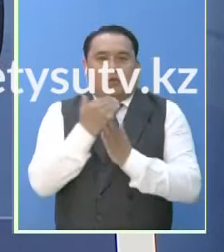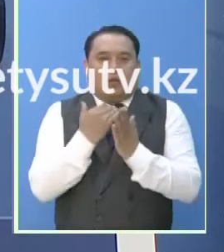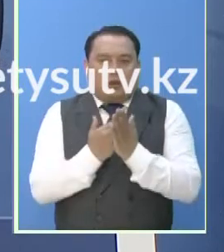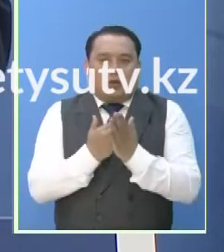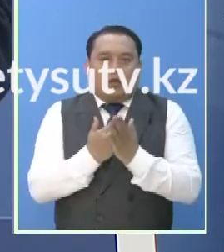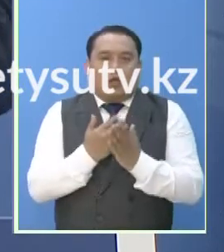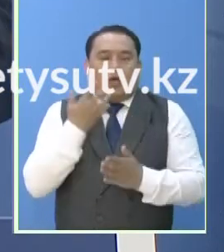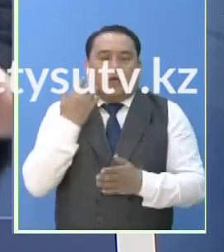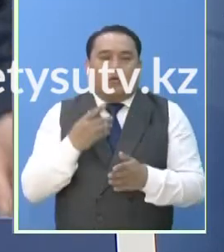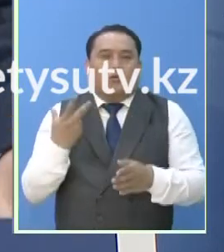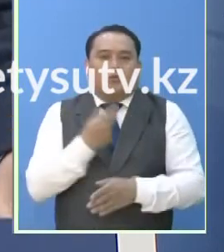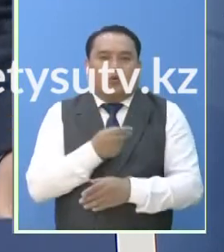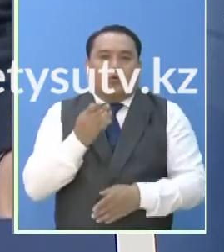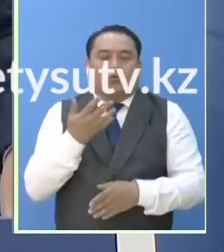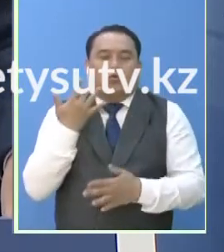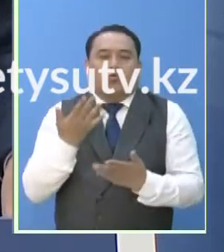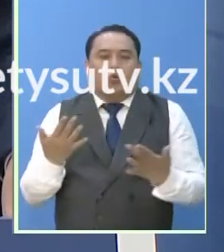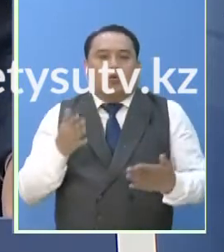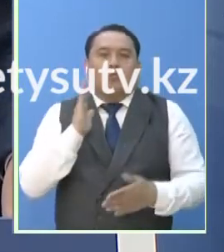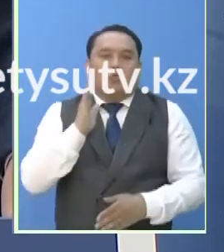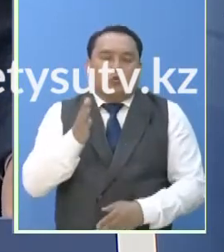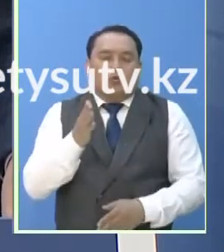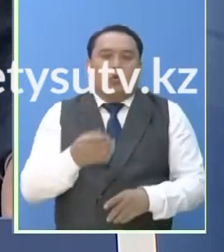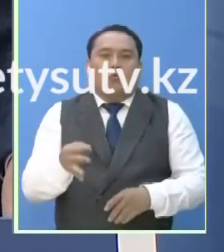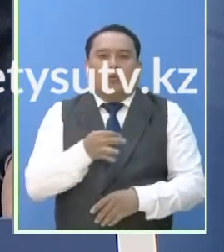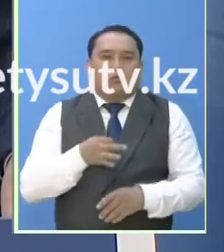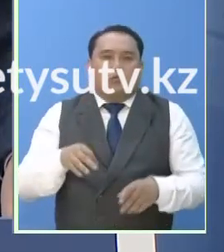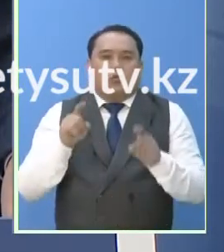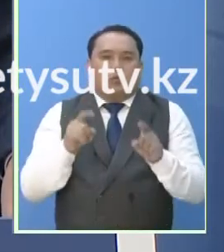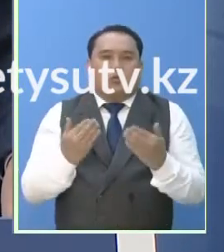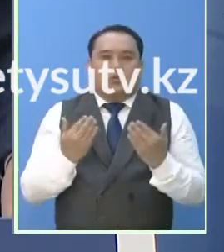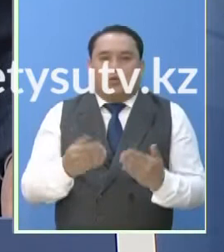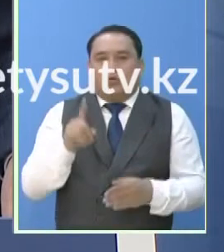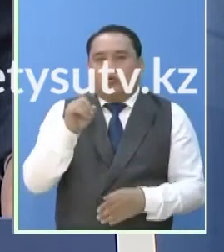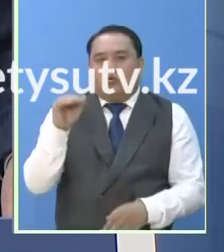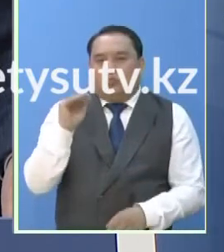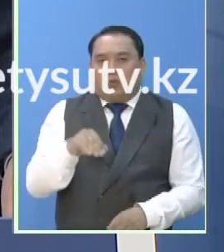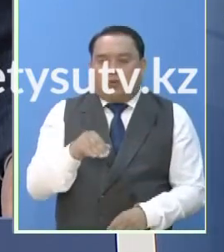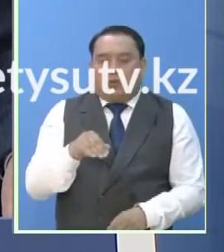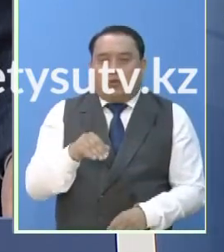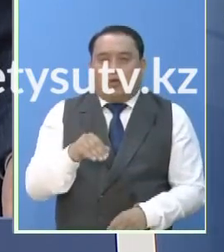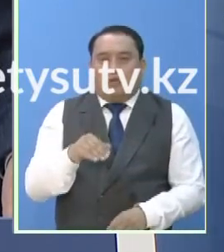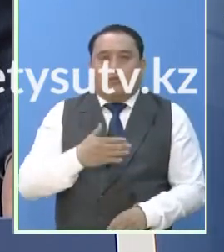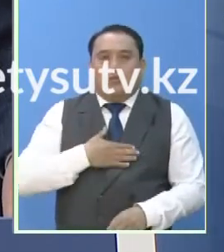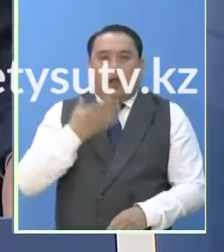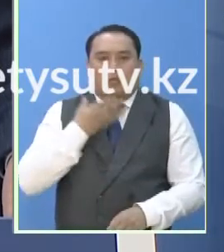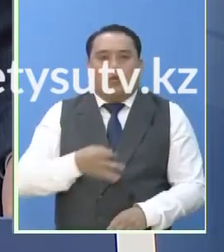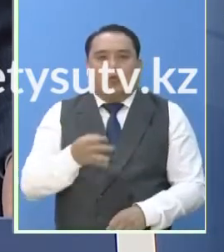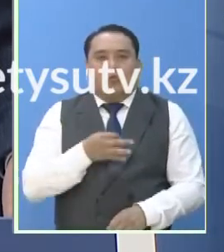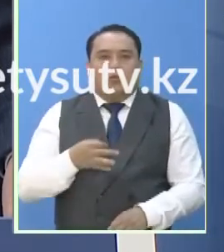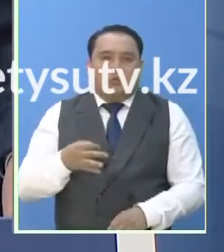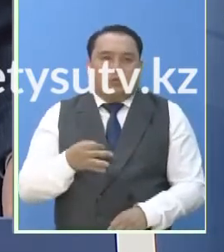Қай күндер қанша салыну керек екен облыс бойынша. Соған қазіргі күнде мысалы 100 мыңнан аса біздің Алматы облысының